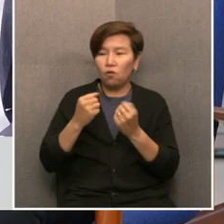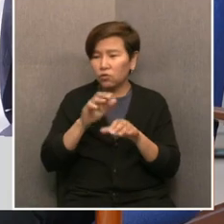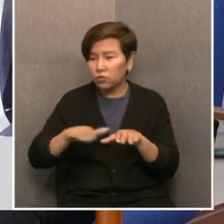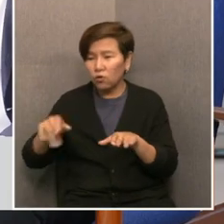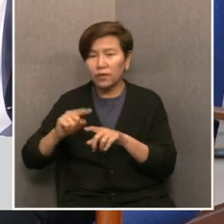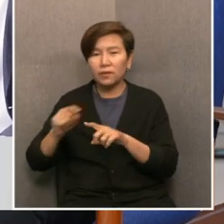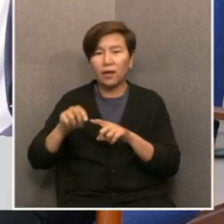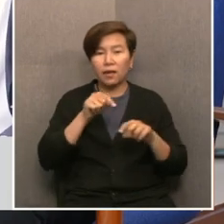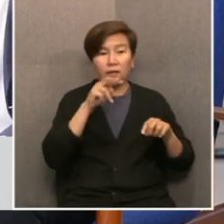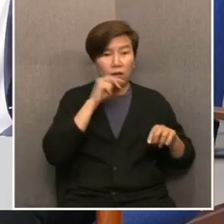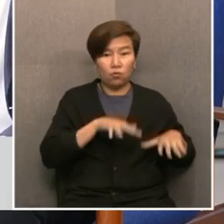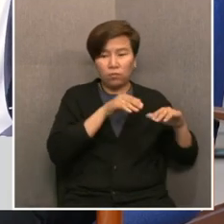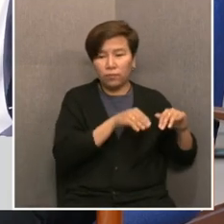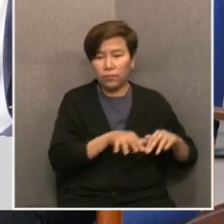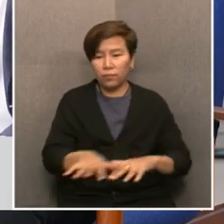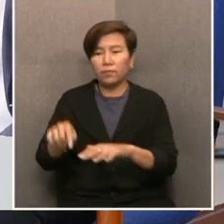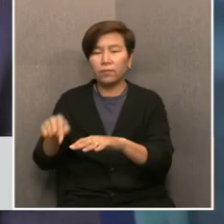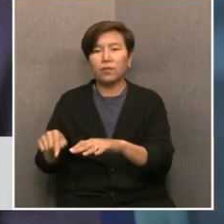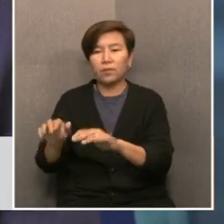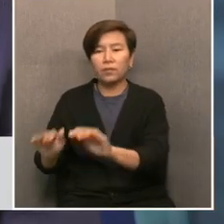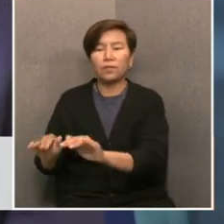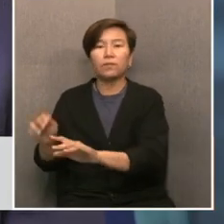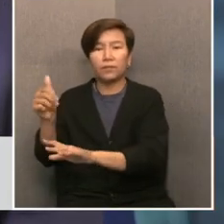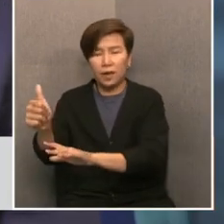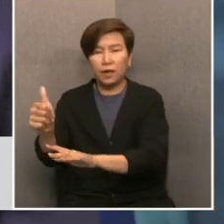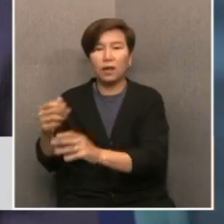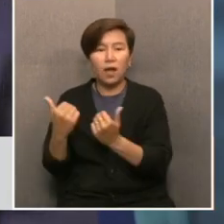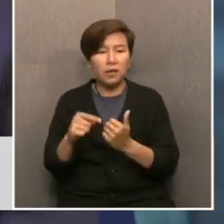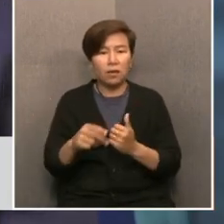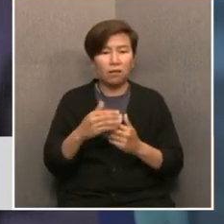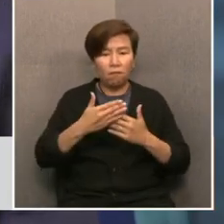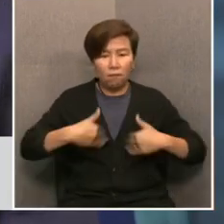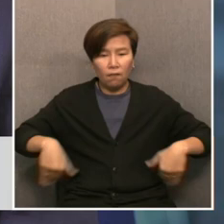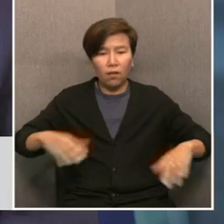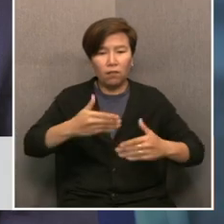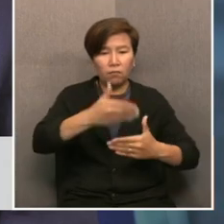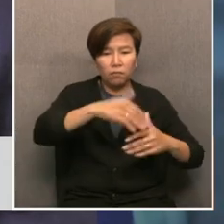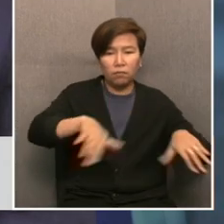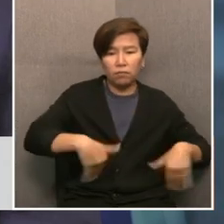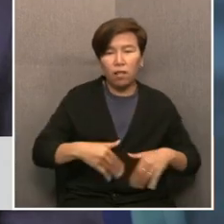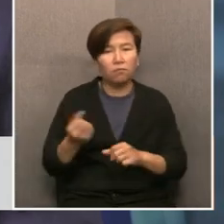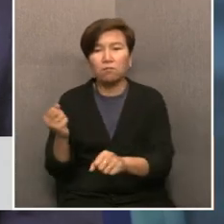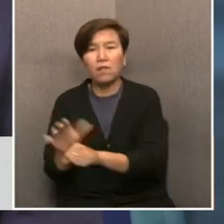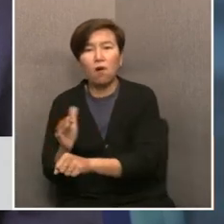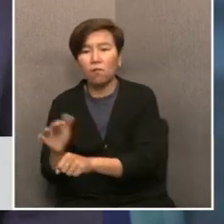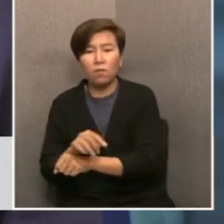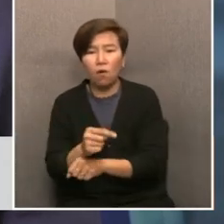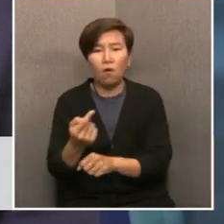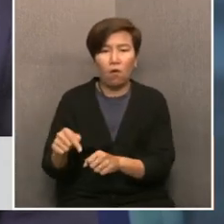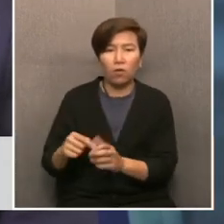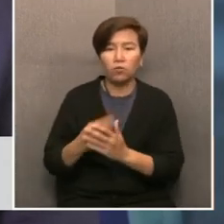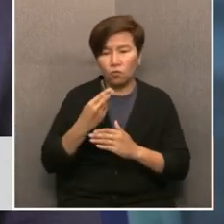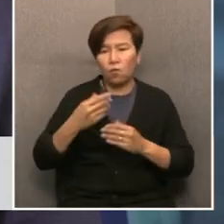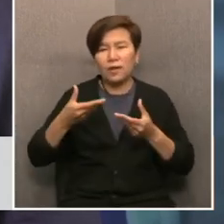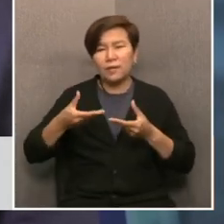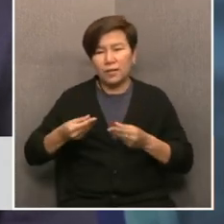ในแก้วน้ำเนี่ยมาใช้ได้แต่ตอนนี้ปัญหาคือแก้วน้ำมันไม่พอ ใช่ครับมันก็มีปัญหาทั้งในเรื่องของพื้นที ่ นะครับพื้น